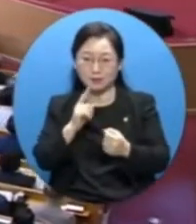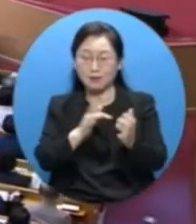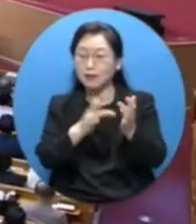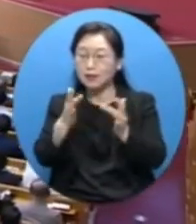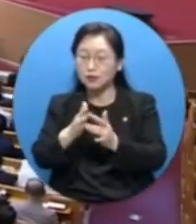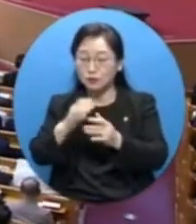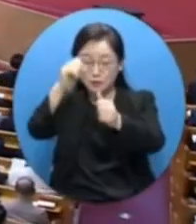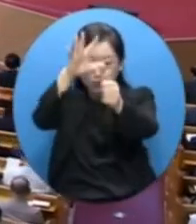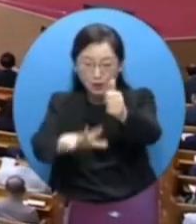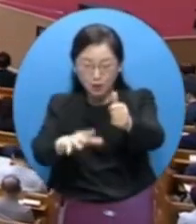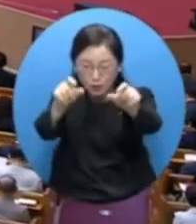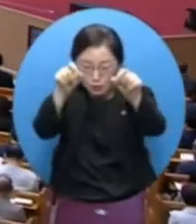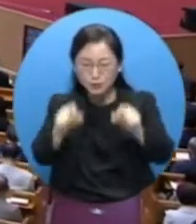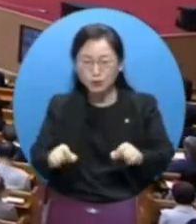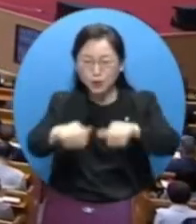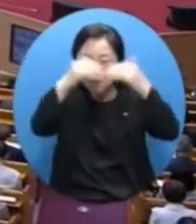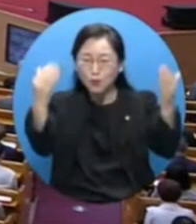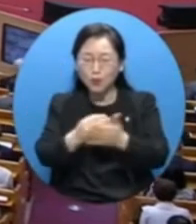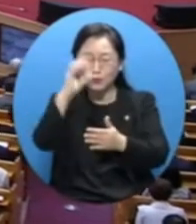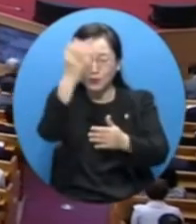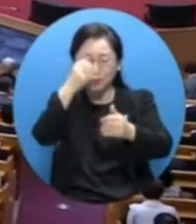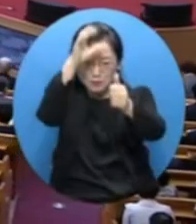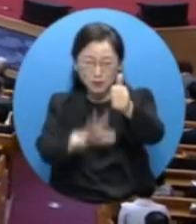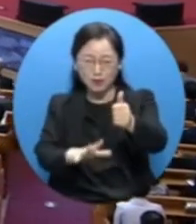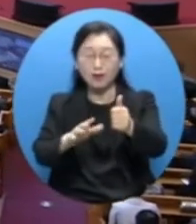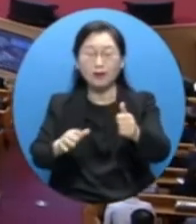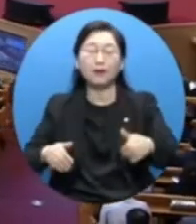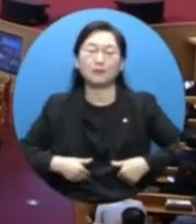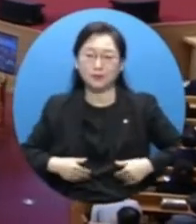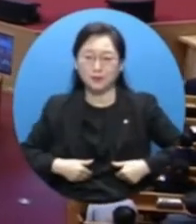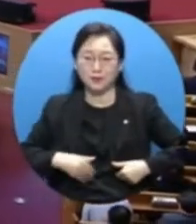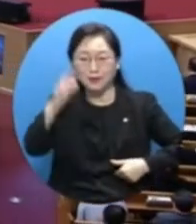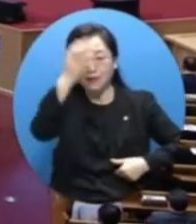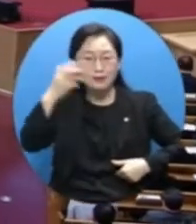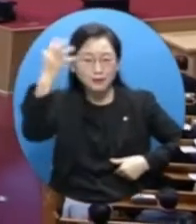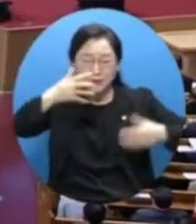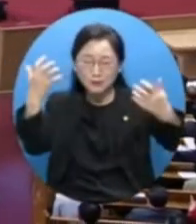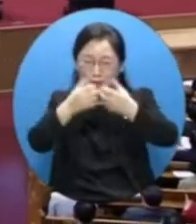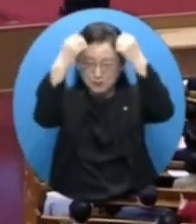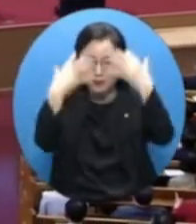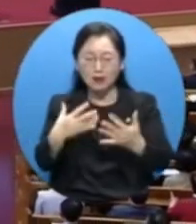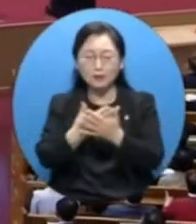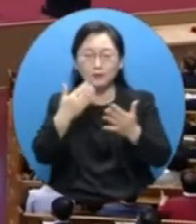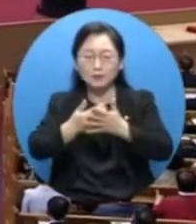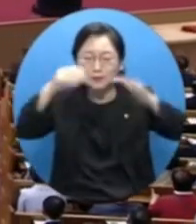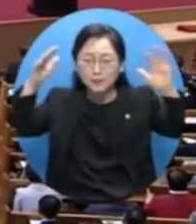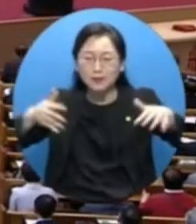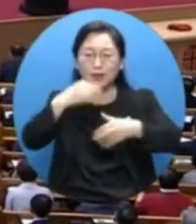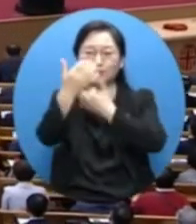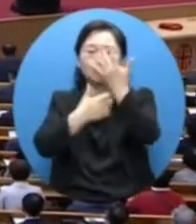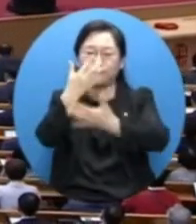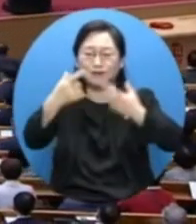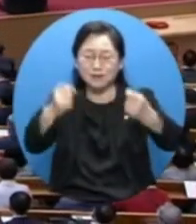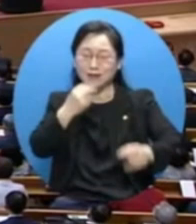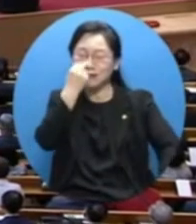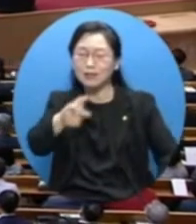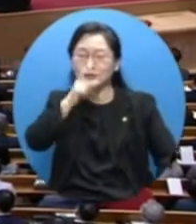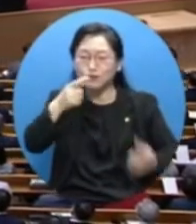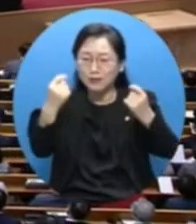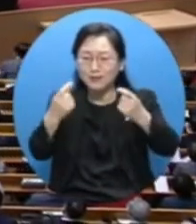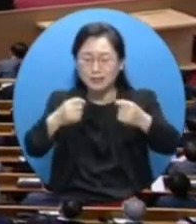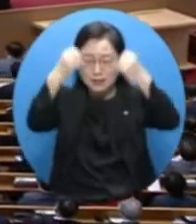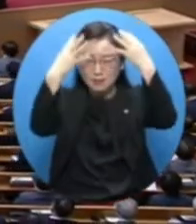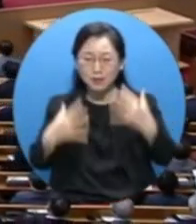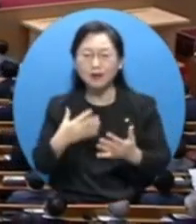것처럼 우리 모두가 이 시간 성령이 임해야 되는 것입니다. 성령이 우리에게 임하시옵소서. 바람같이 불같이 생수같이 우리에게